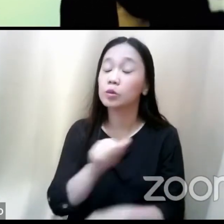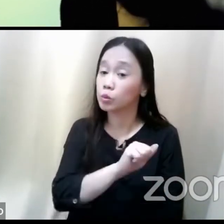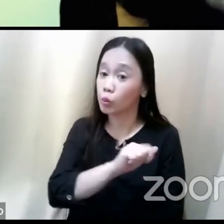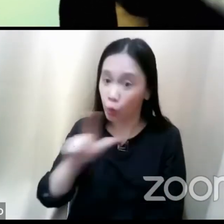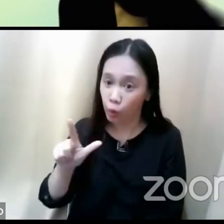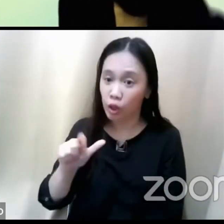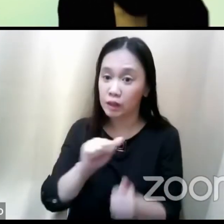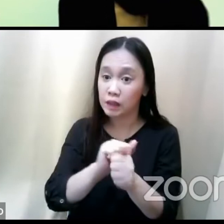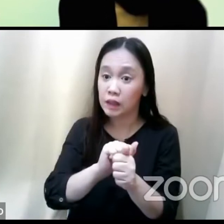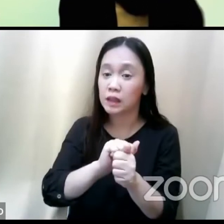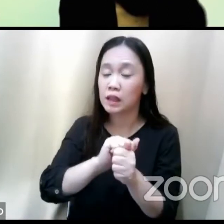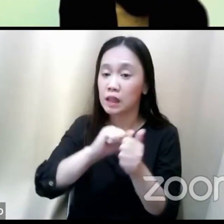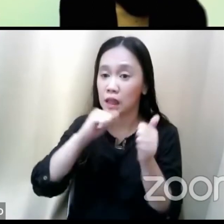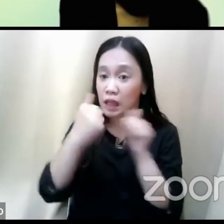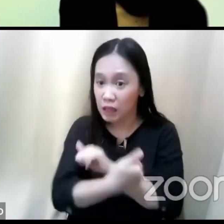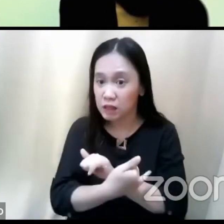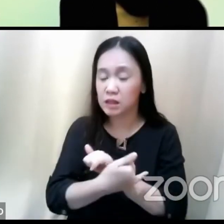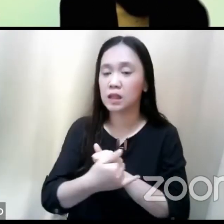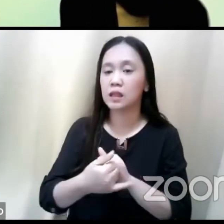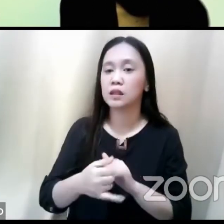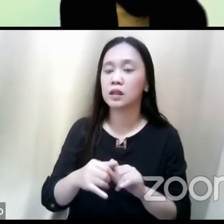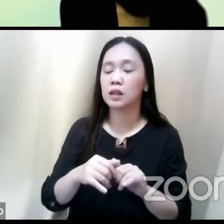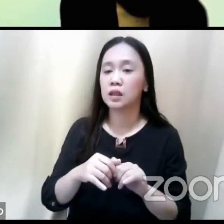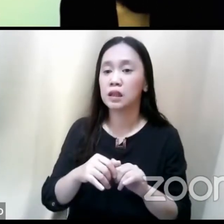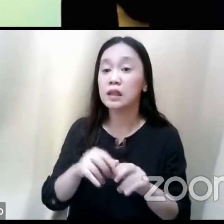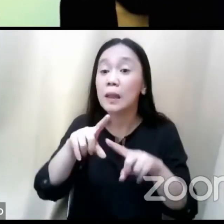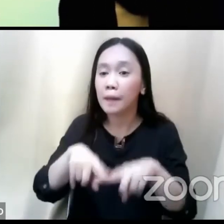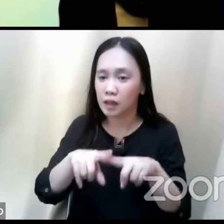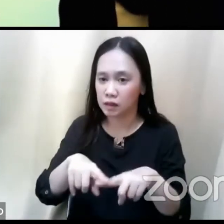mag-a-adjust dun sa capability ng bata.